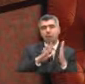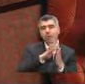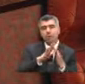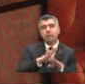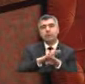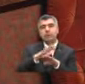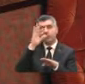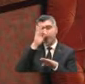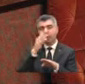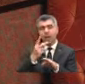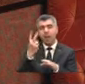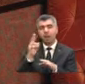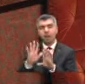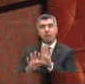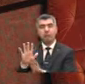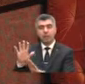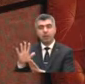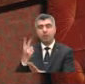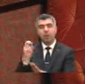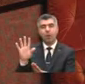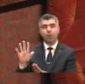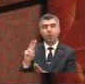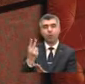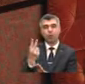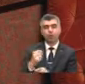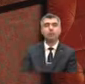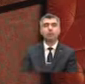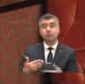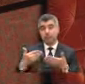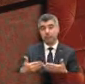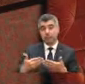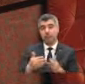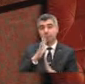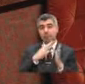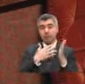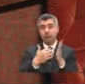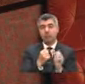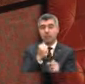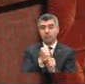هي 2015-2025، اللي حنا حاليا كنشتغلوا على الخطة عمل